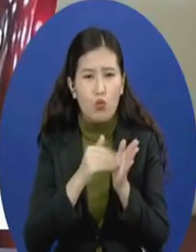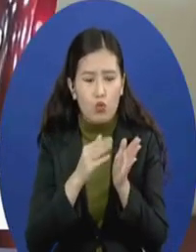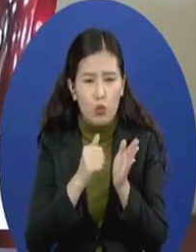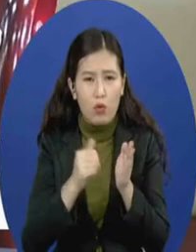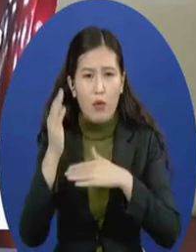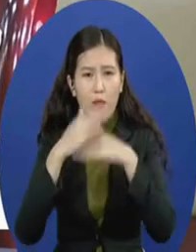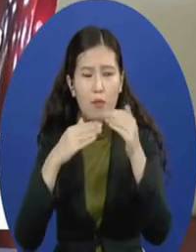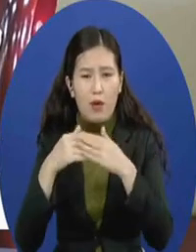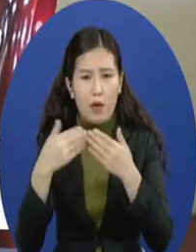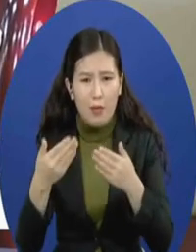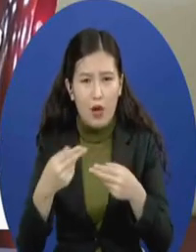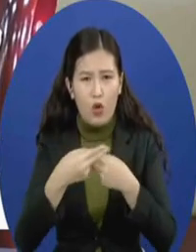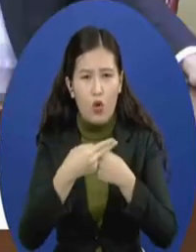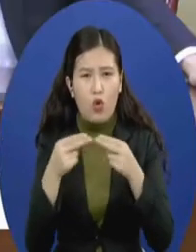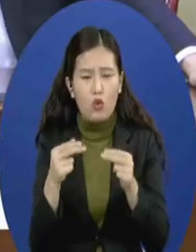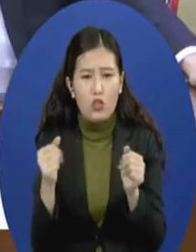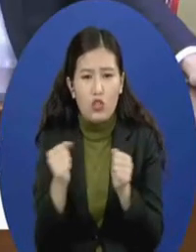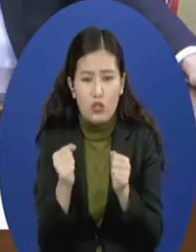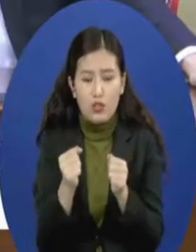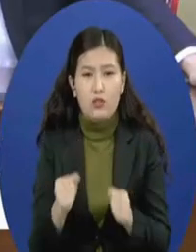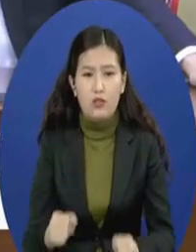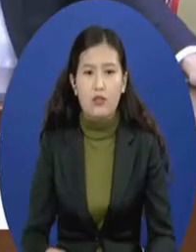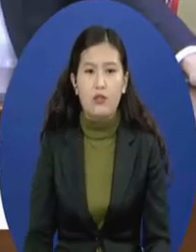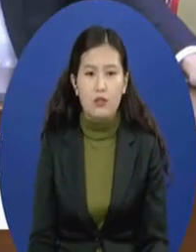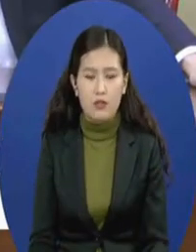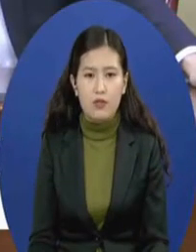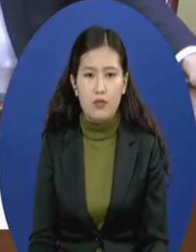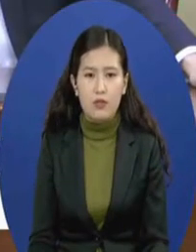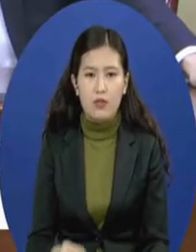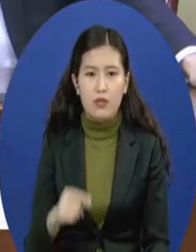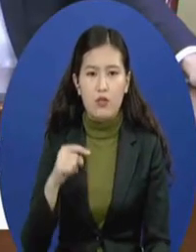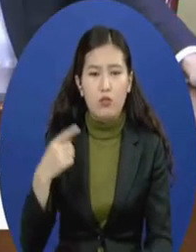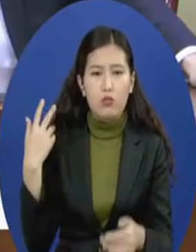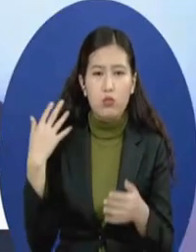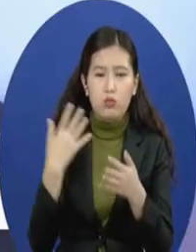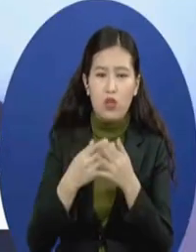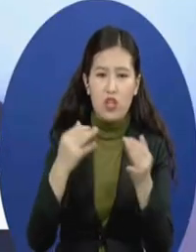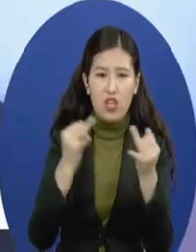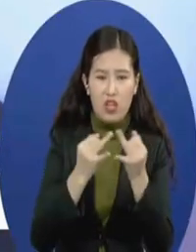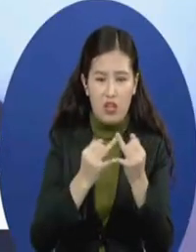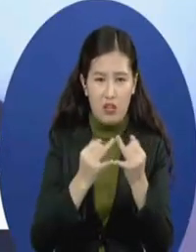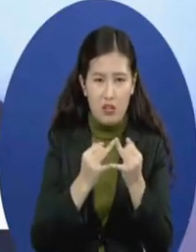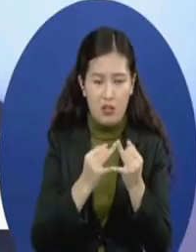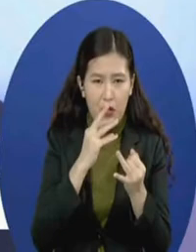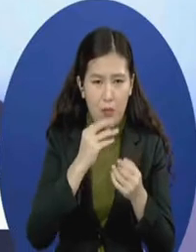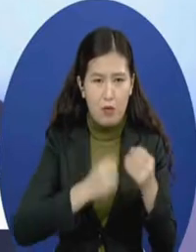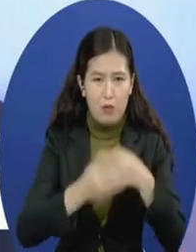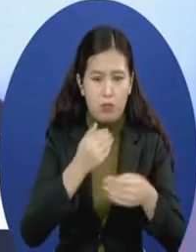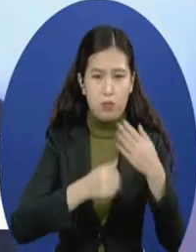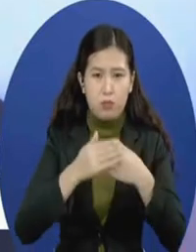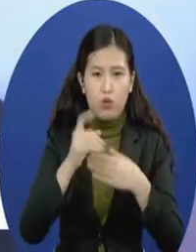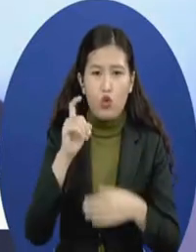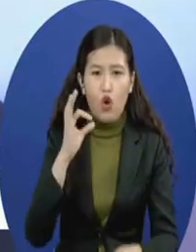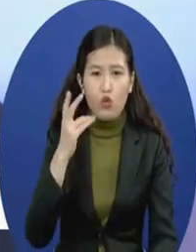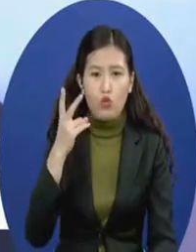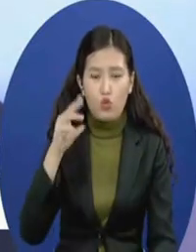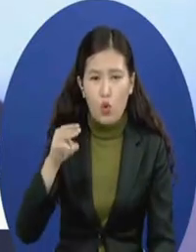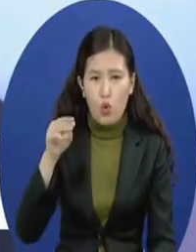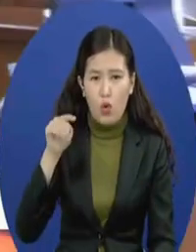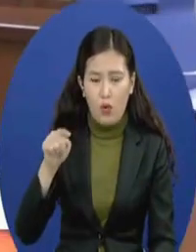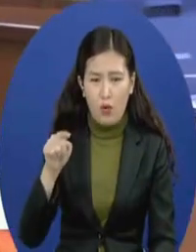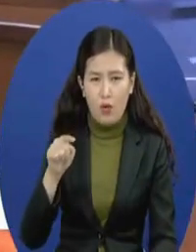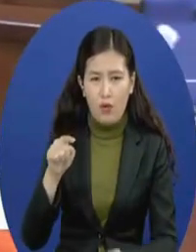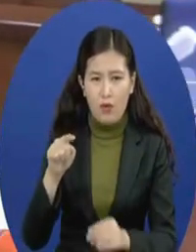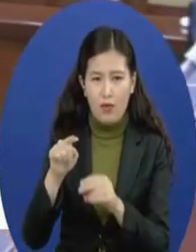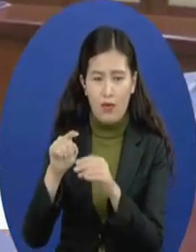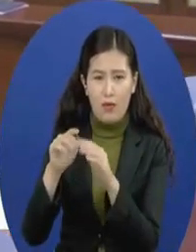тасалгааны дулаалга гэдгийг эмч мэрэгчлэнүүд хөндлөө. Сүүлийн үед цахим сүлжээгээр иргэдийн дунд халдвар төвчин судлалын үндэсний төвийг бүрэн тусгаарлсан,